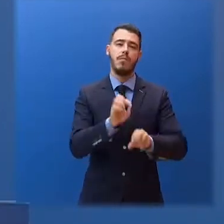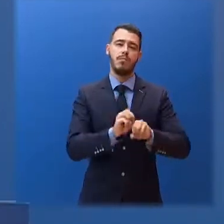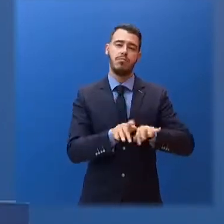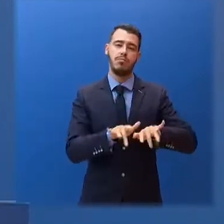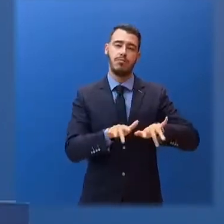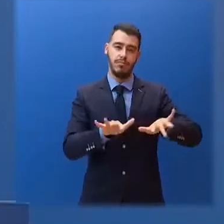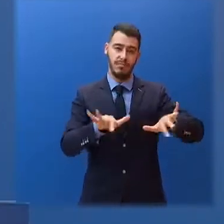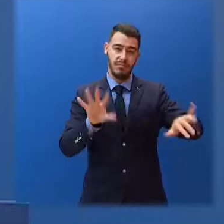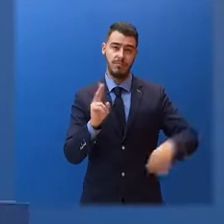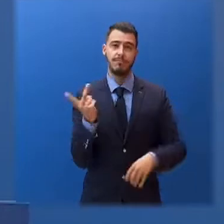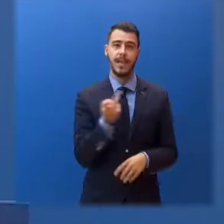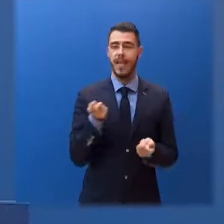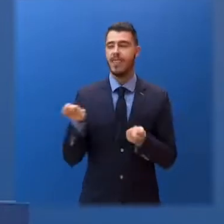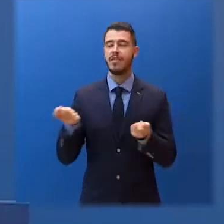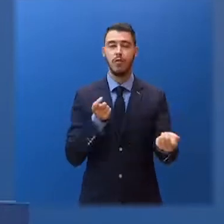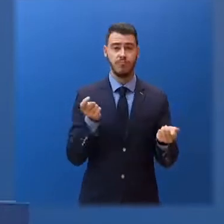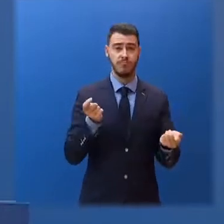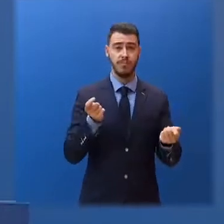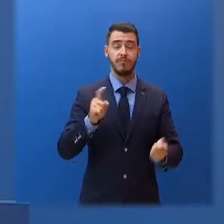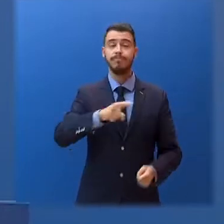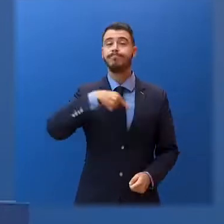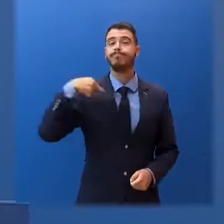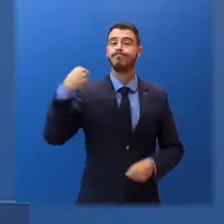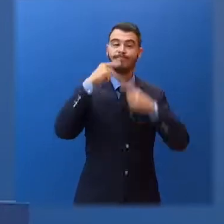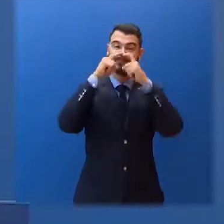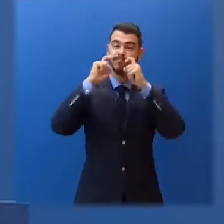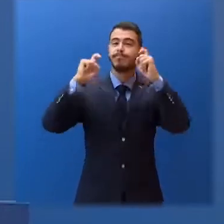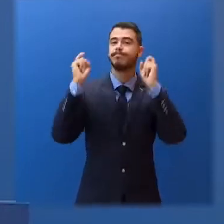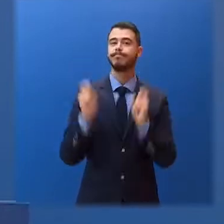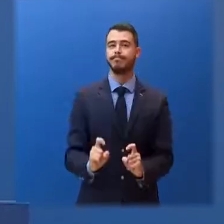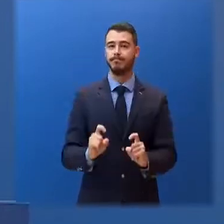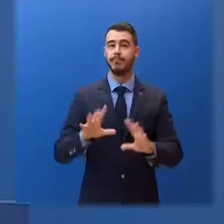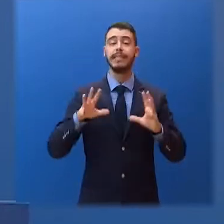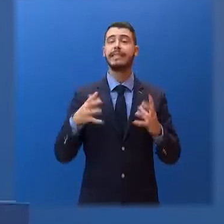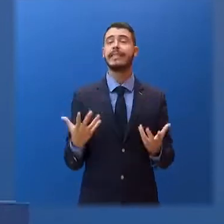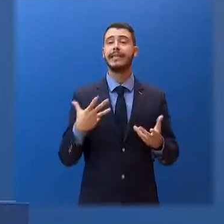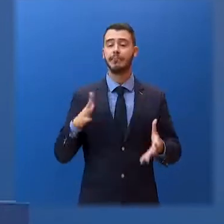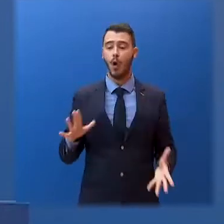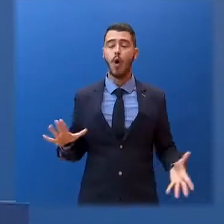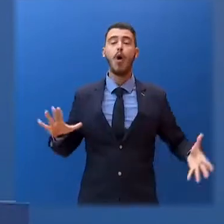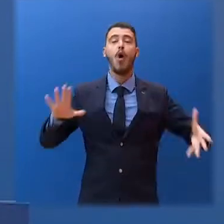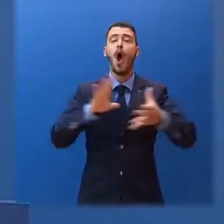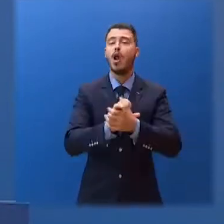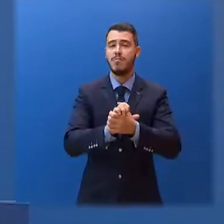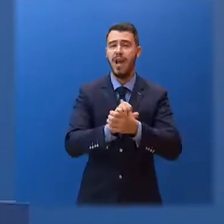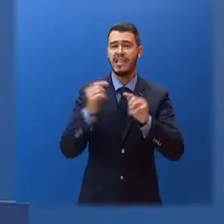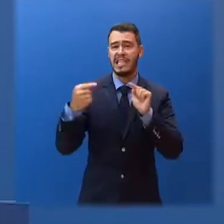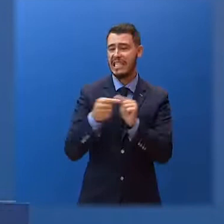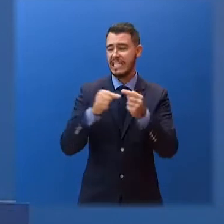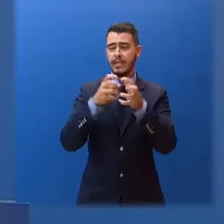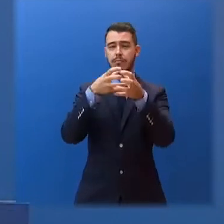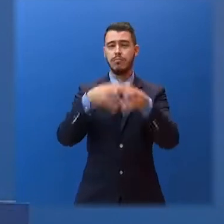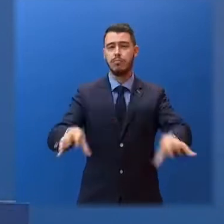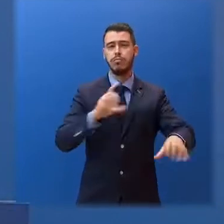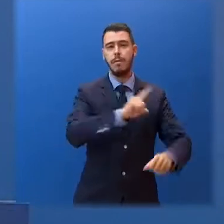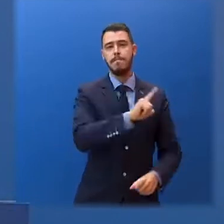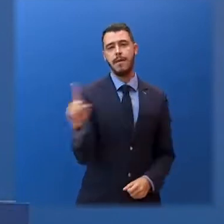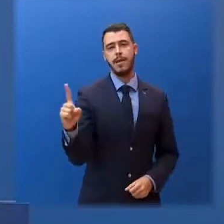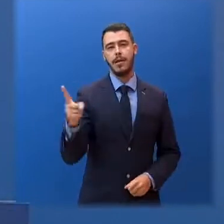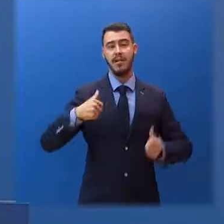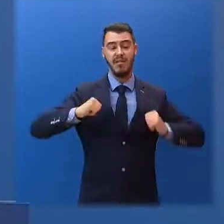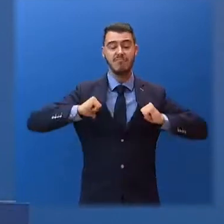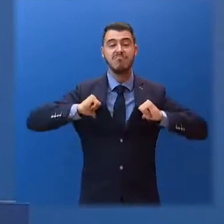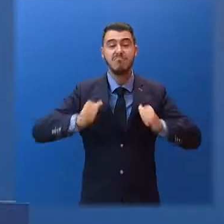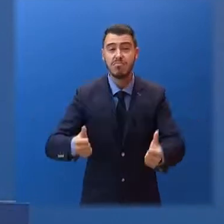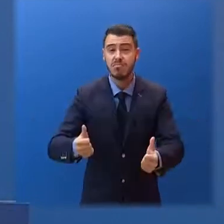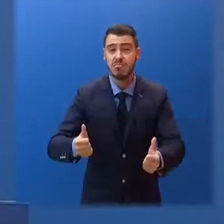εθνική υποχρέωση να υπάρχει συστράτευση και όχι διχαστική αντιπαράθεση. Γενναιότητα και όχι